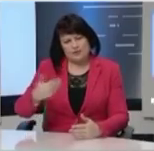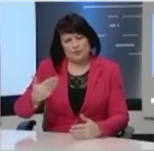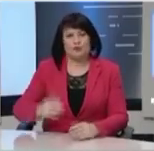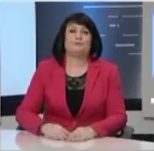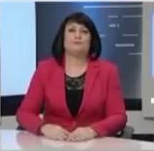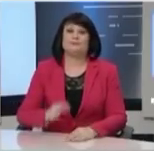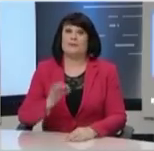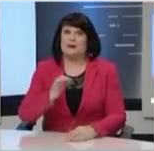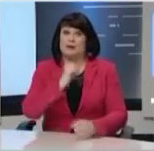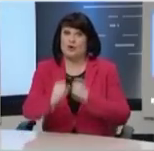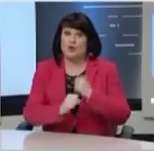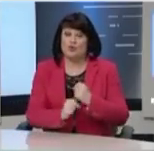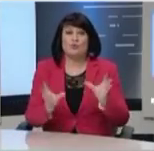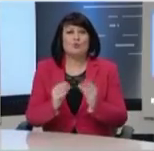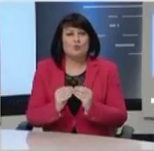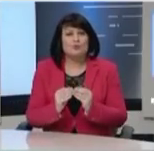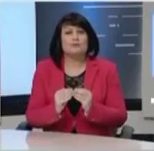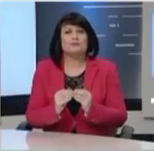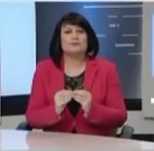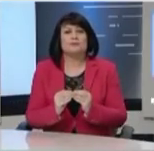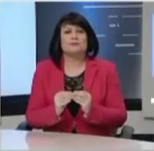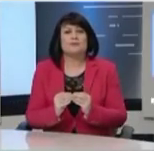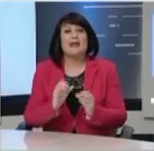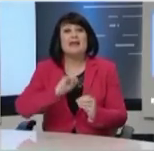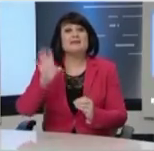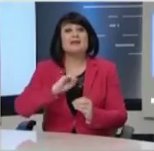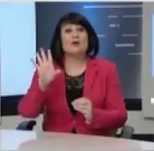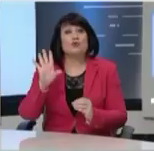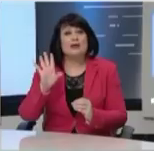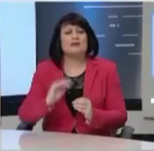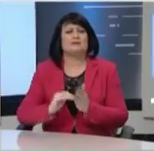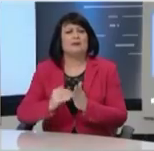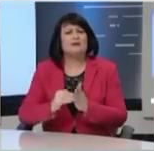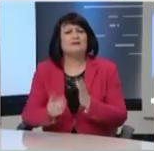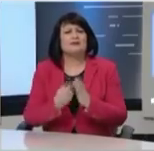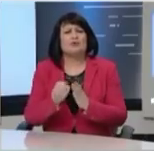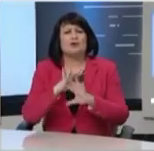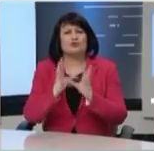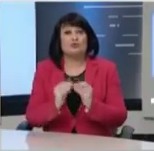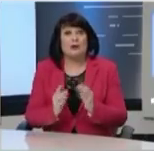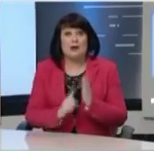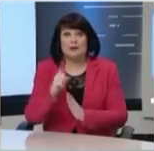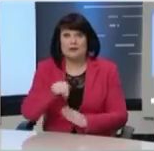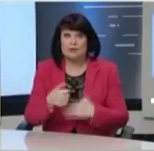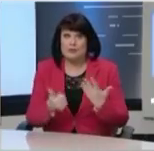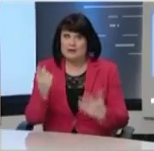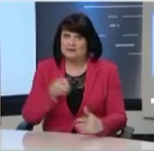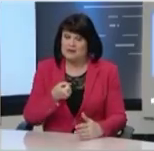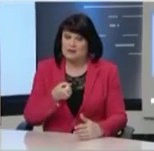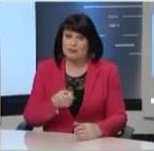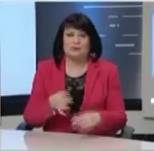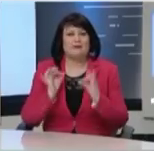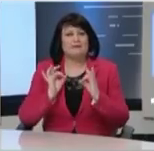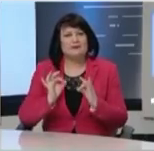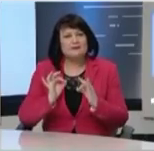2018. Ετήσια αύξηση της συνολικής αξίας των εξαγωγών αγαθών και υπηρεσιών τον Απρίλιο του 2018 κατά 11,6%. Και